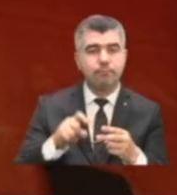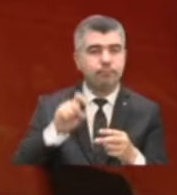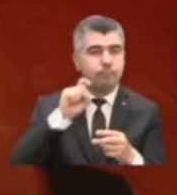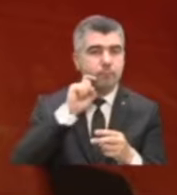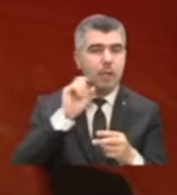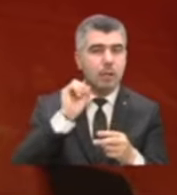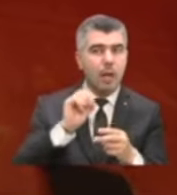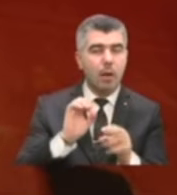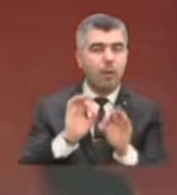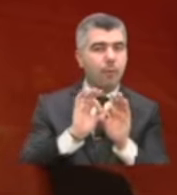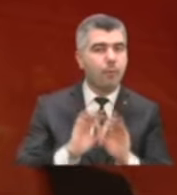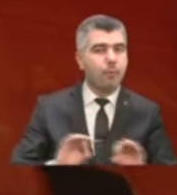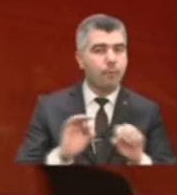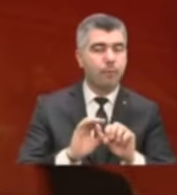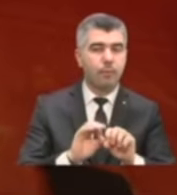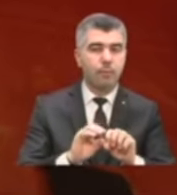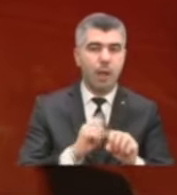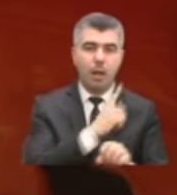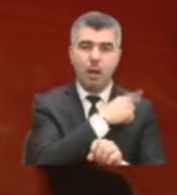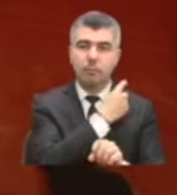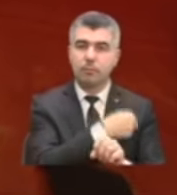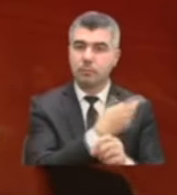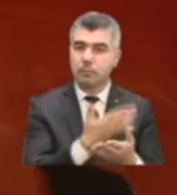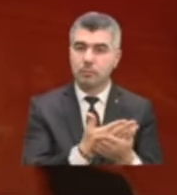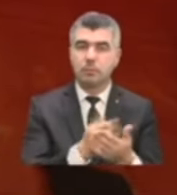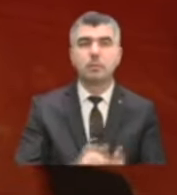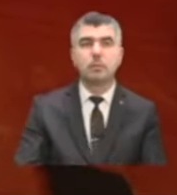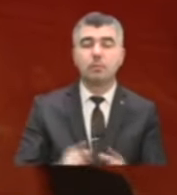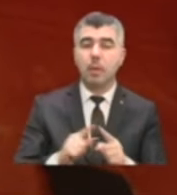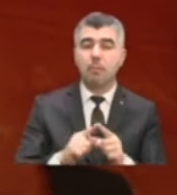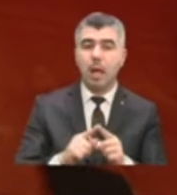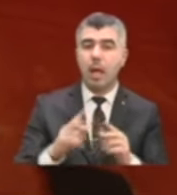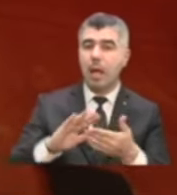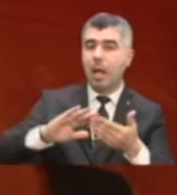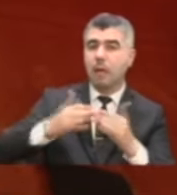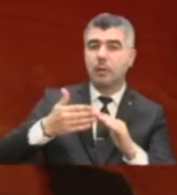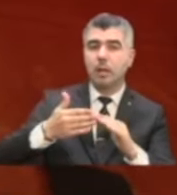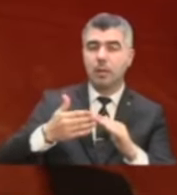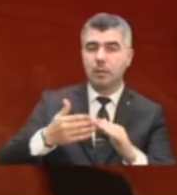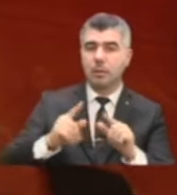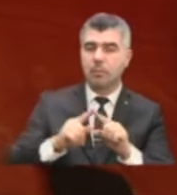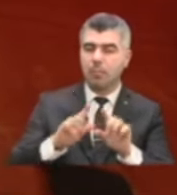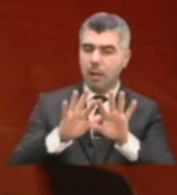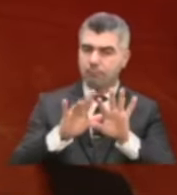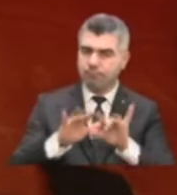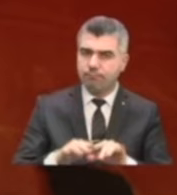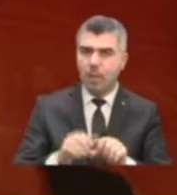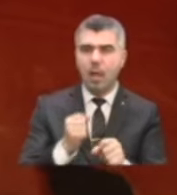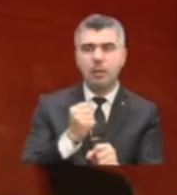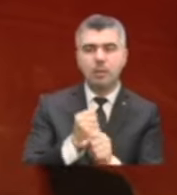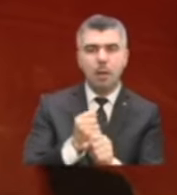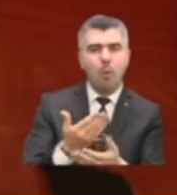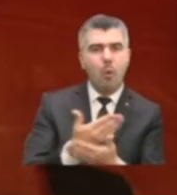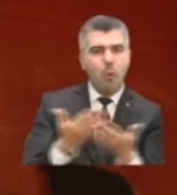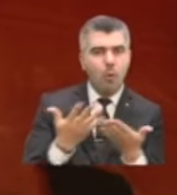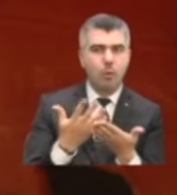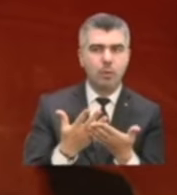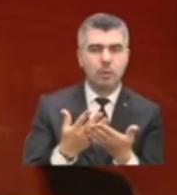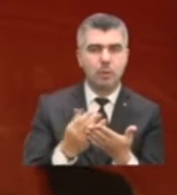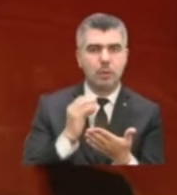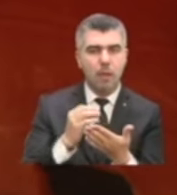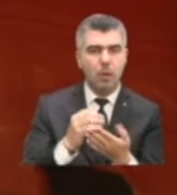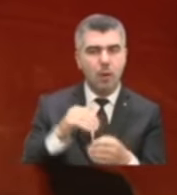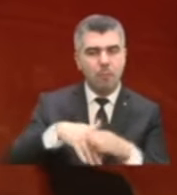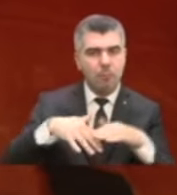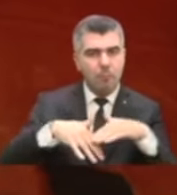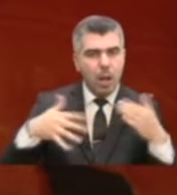في الإنترنت. بداية يعني كتعرف بأن هادشي ديال الإنترنت شحال ما كان محتوى وخدمنا عليه كلنا جميع كمؤسسات